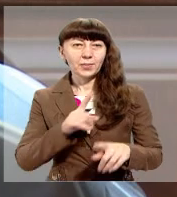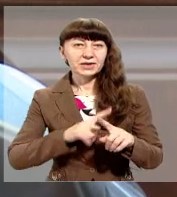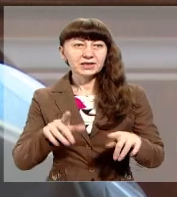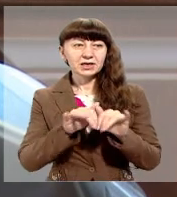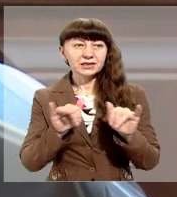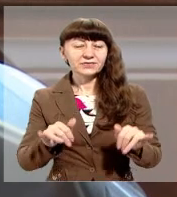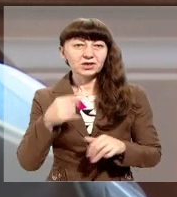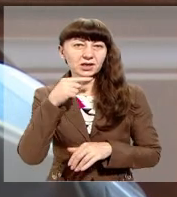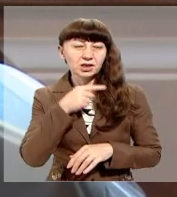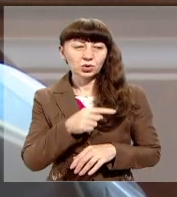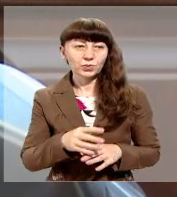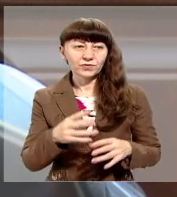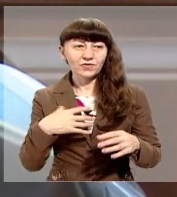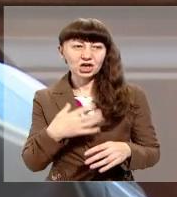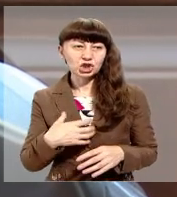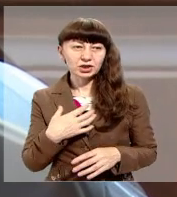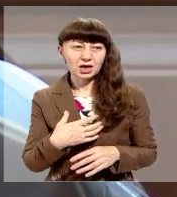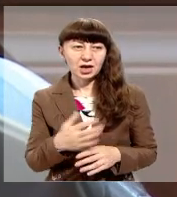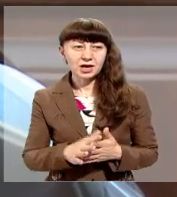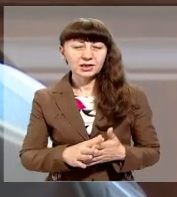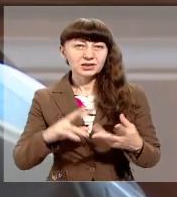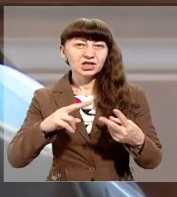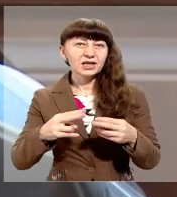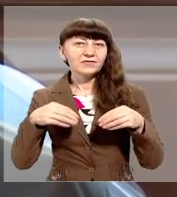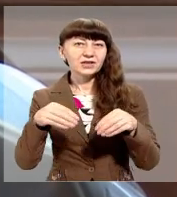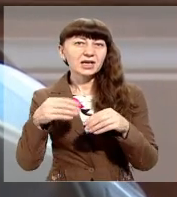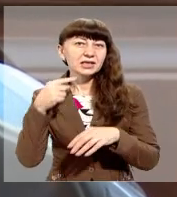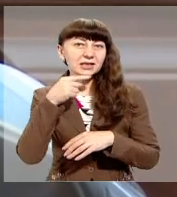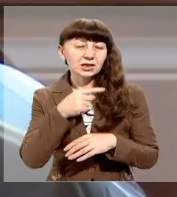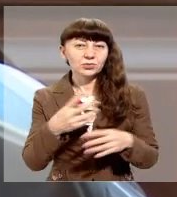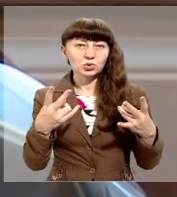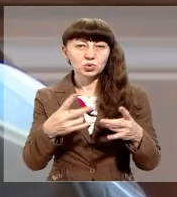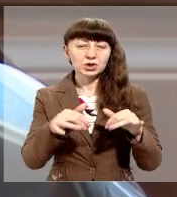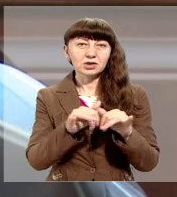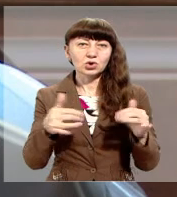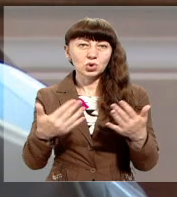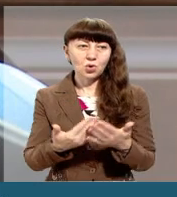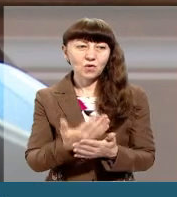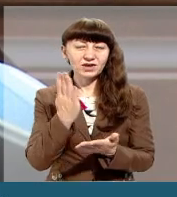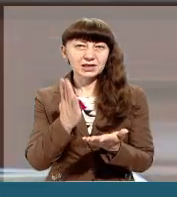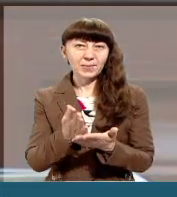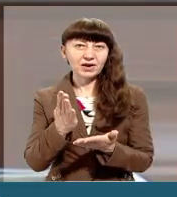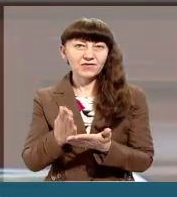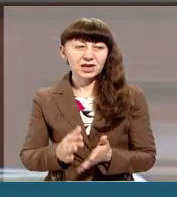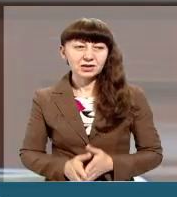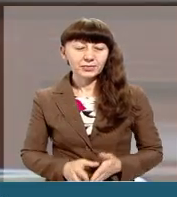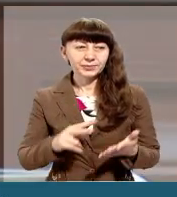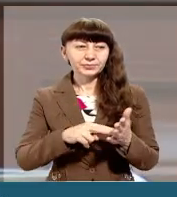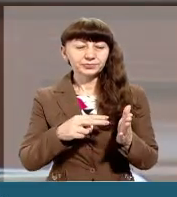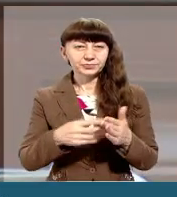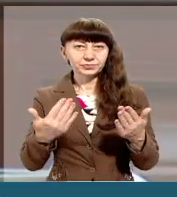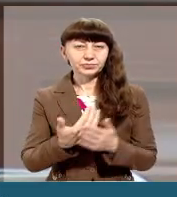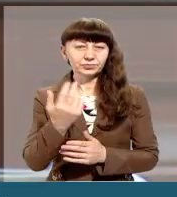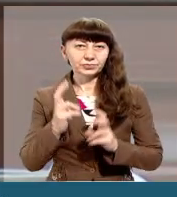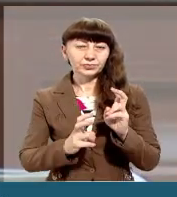развития экономики важна диверсификация. Необходимо развивать новые направления. Планируя новое